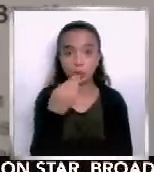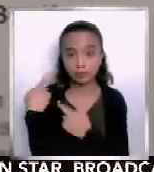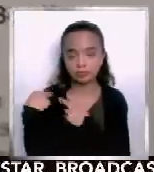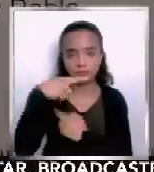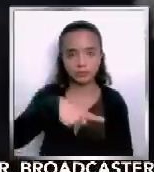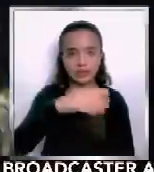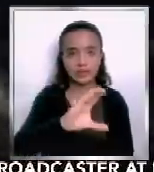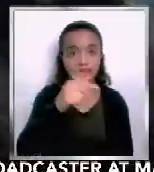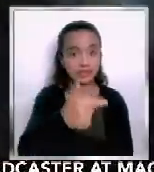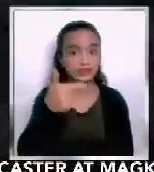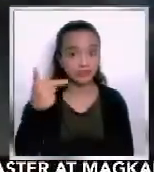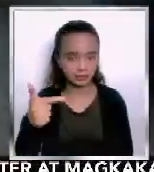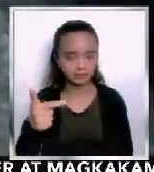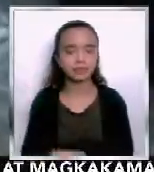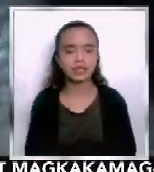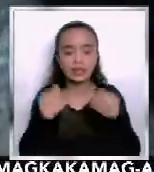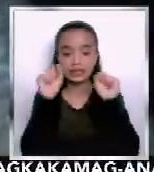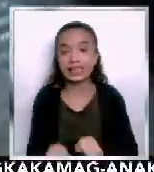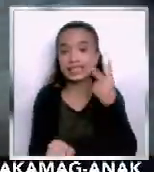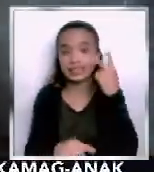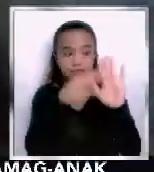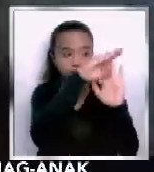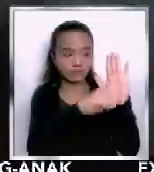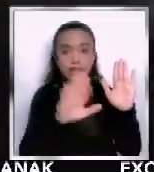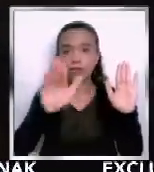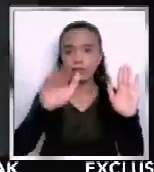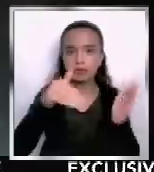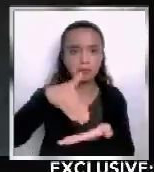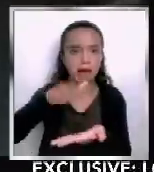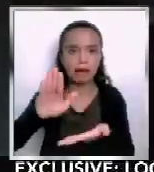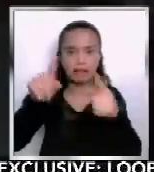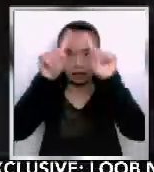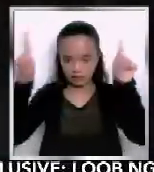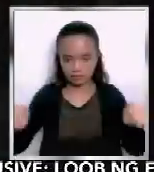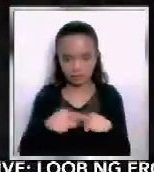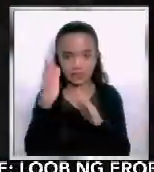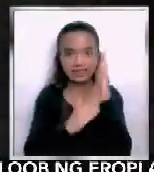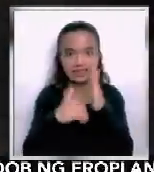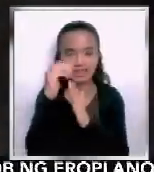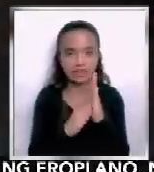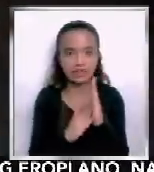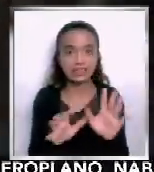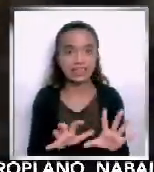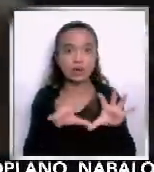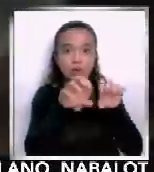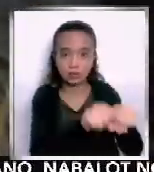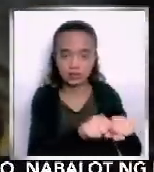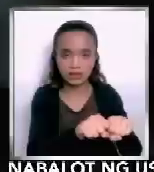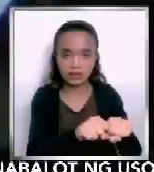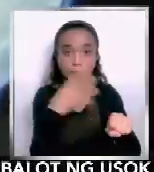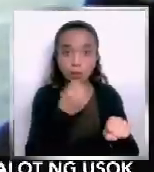o PCGG, makikita ang listahan ng 15 mamahaling painting na kinumpiska noon ng PCGG, NBI at Office of the